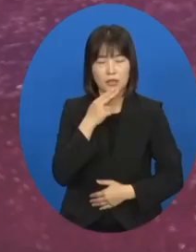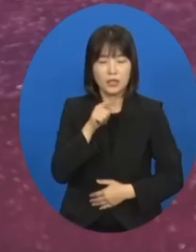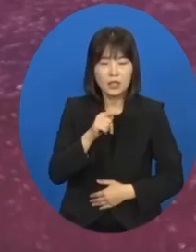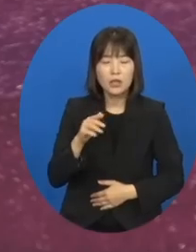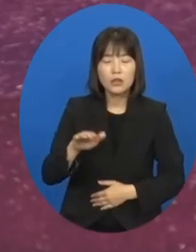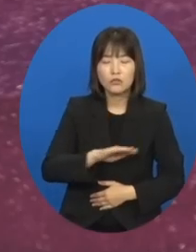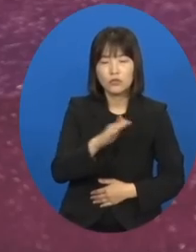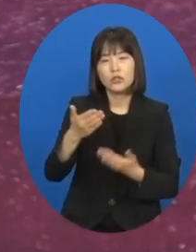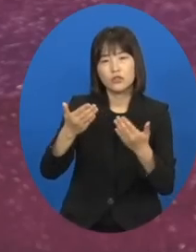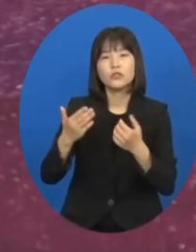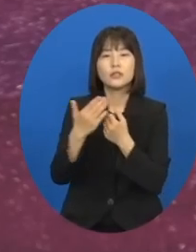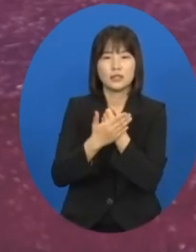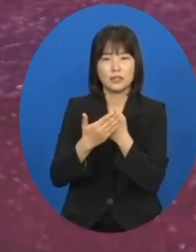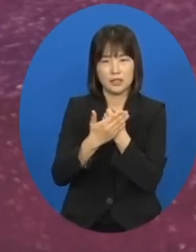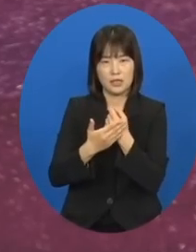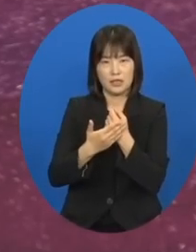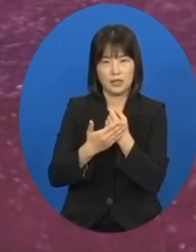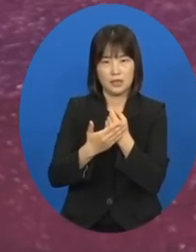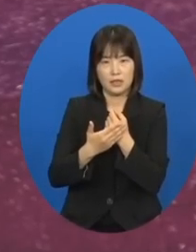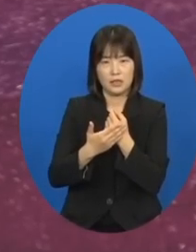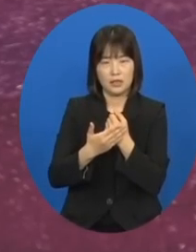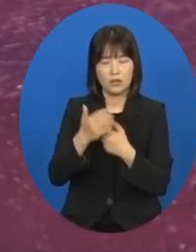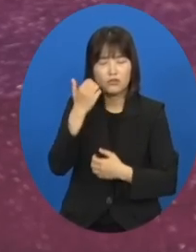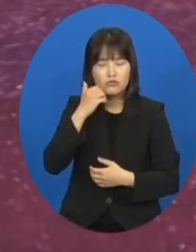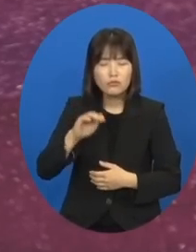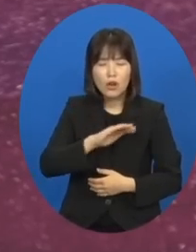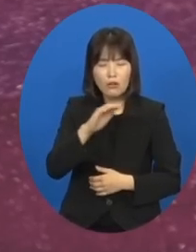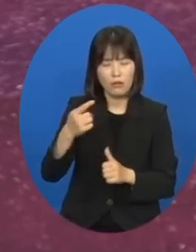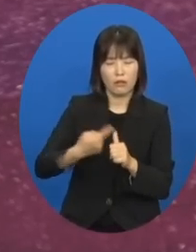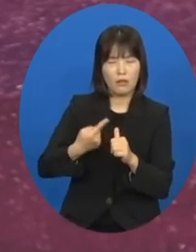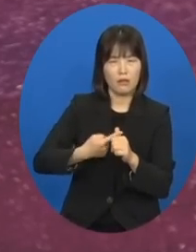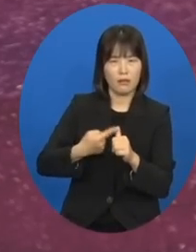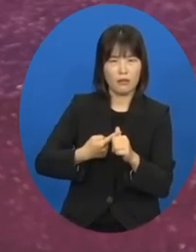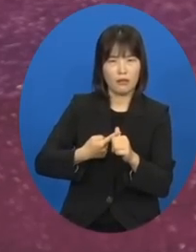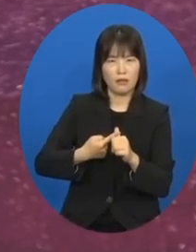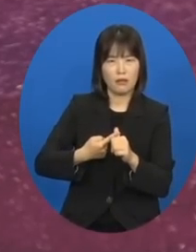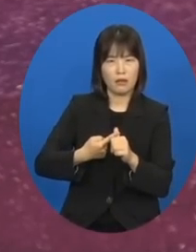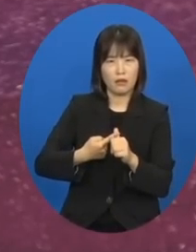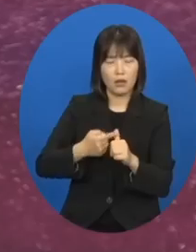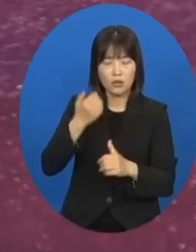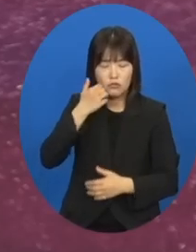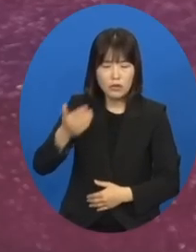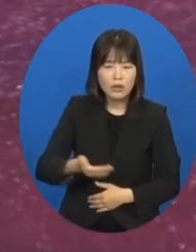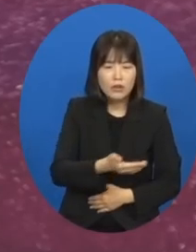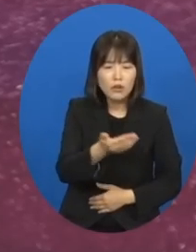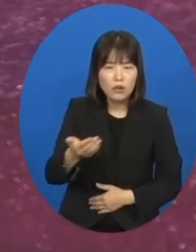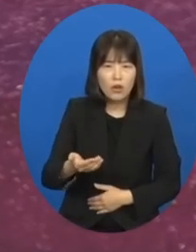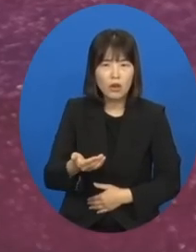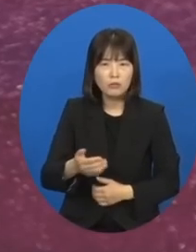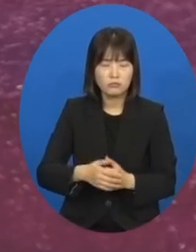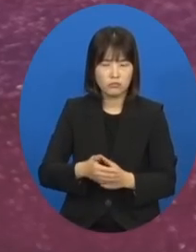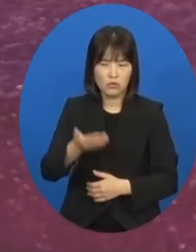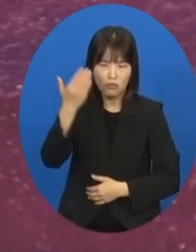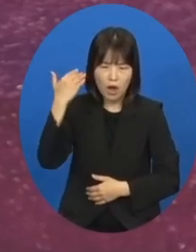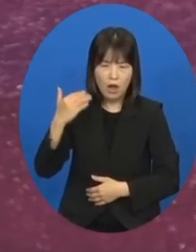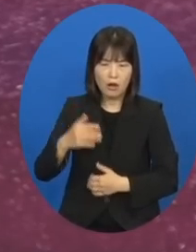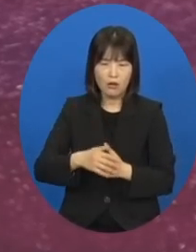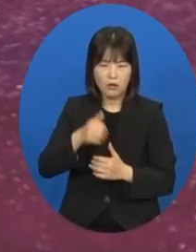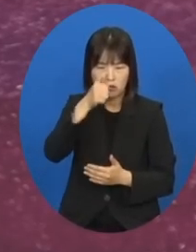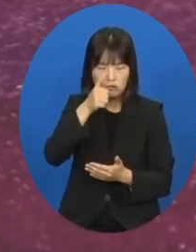은혜인 것입니다 누가 누가 우리를 참수합니까 누가 여러분을 과거사를 가지고 여러분 들추겠어요